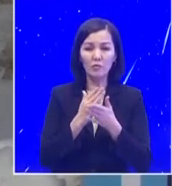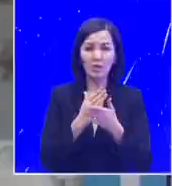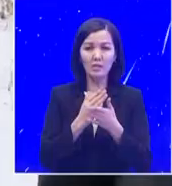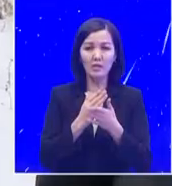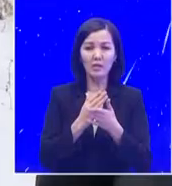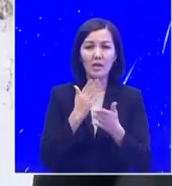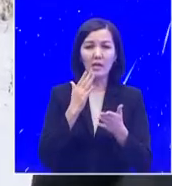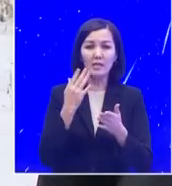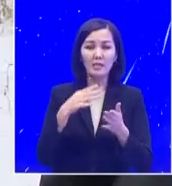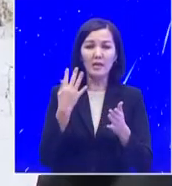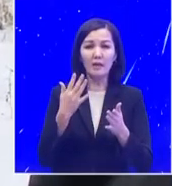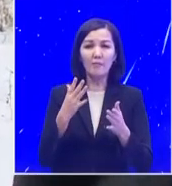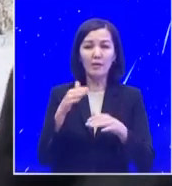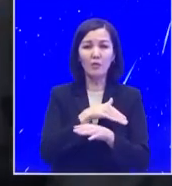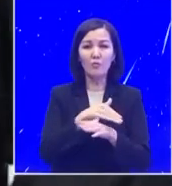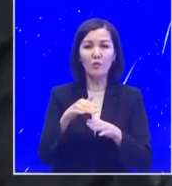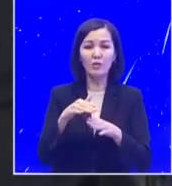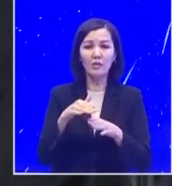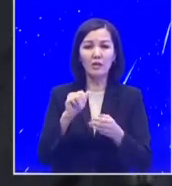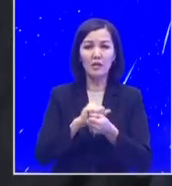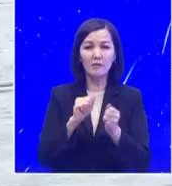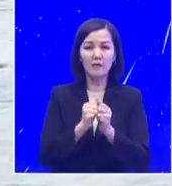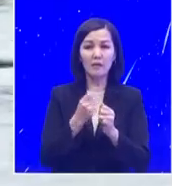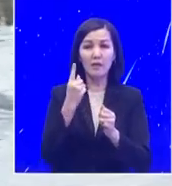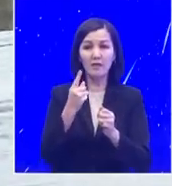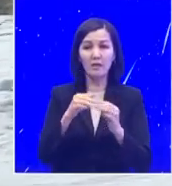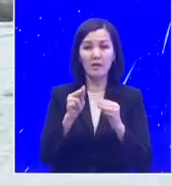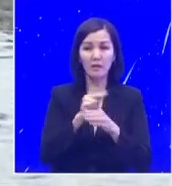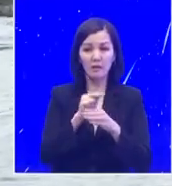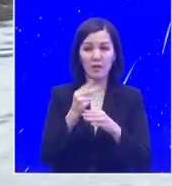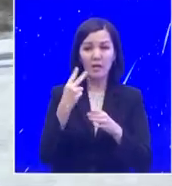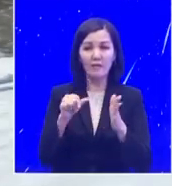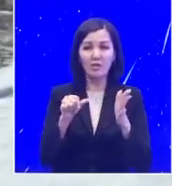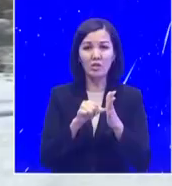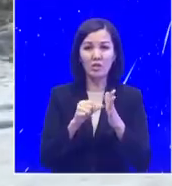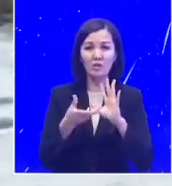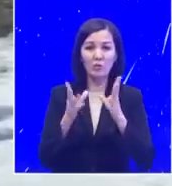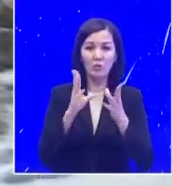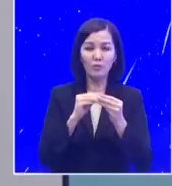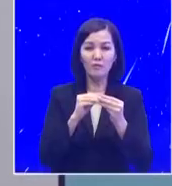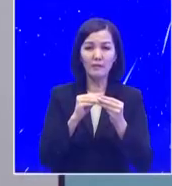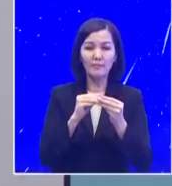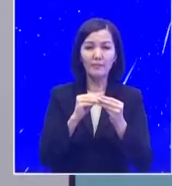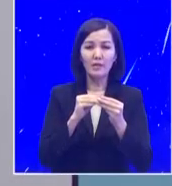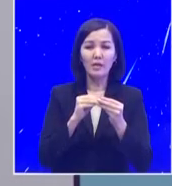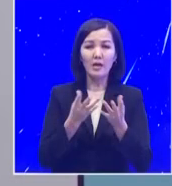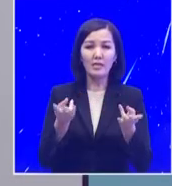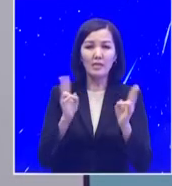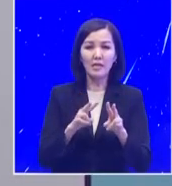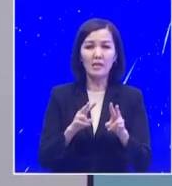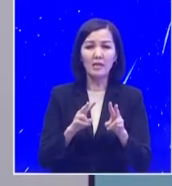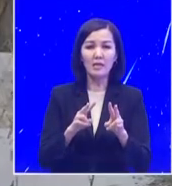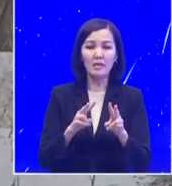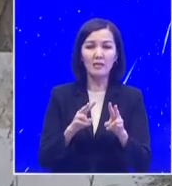Из имеющихся 45 улиц асфальтированная только одна. 26 улиц из общего количества – щебневые. Остальные имеют